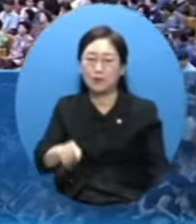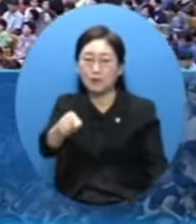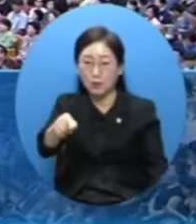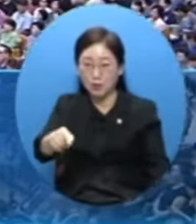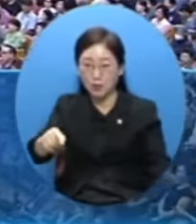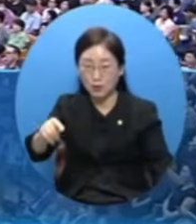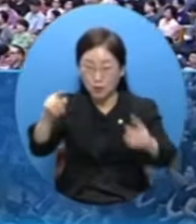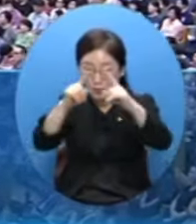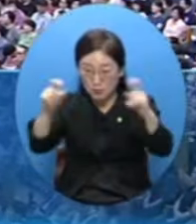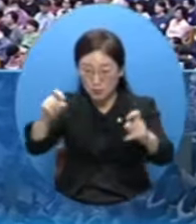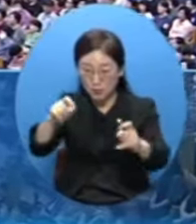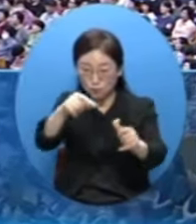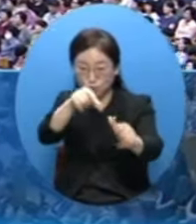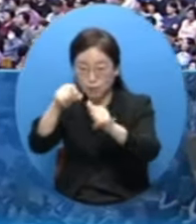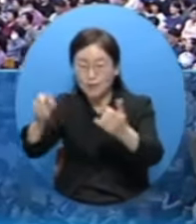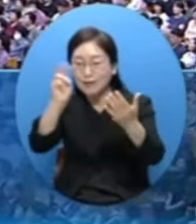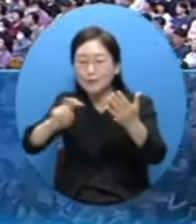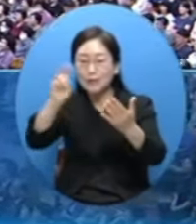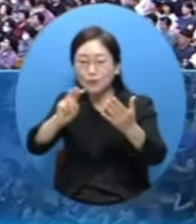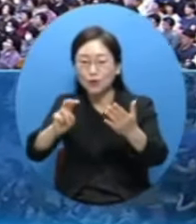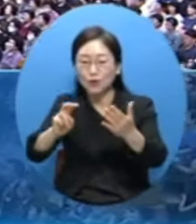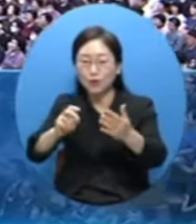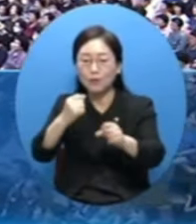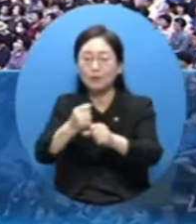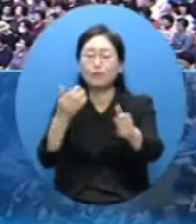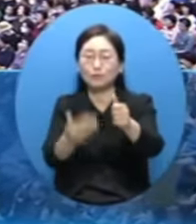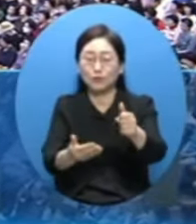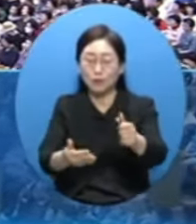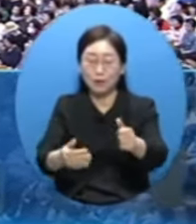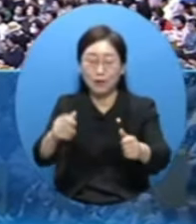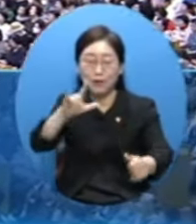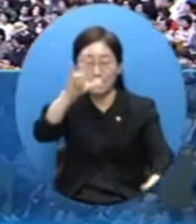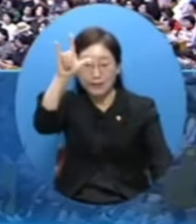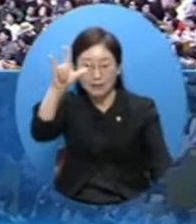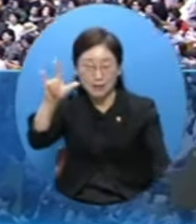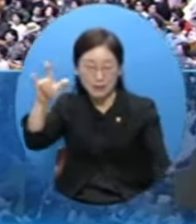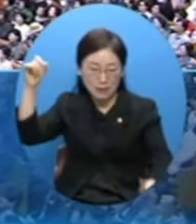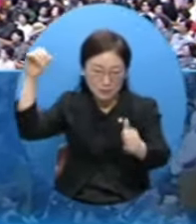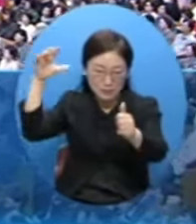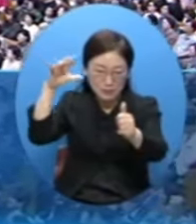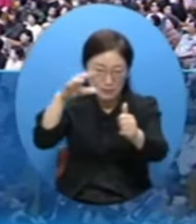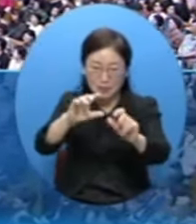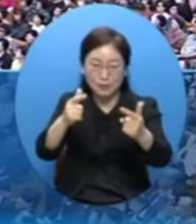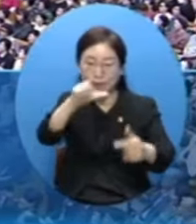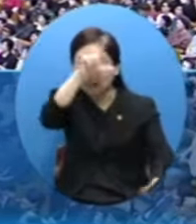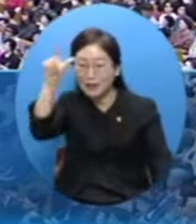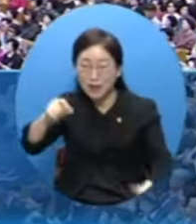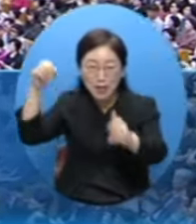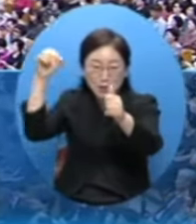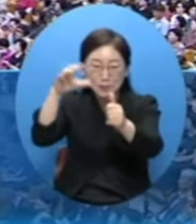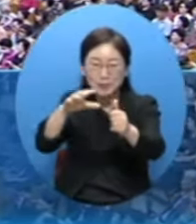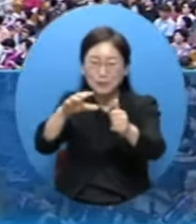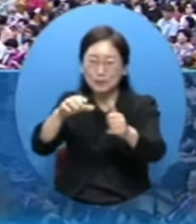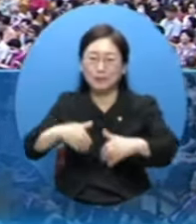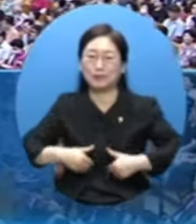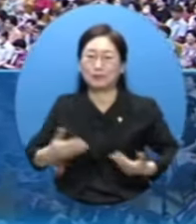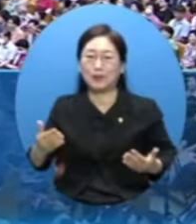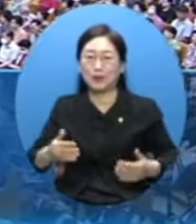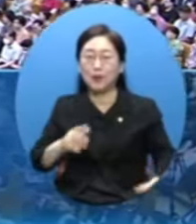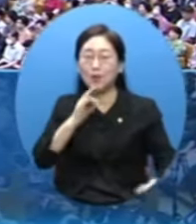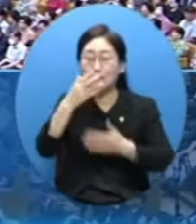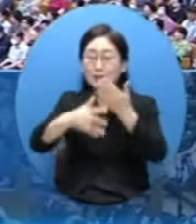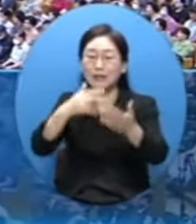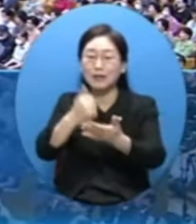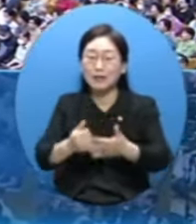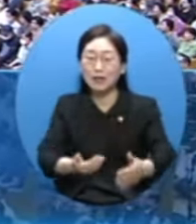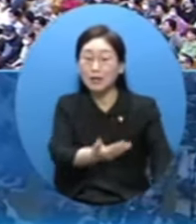구원이라 내 성물을 찬송이 부를 것이라 다시는 낮에 해가 내 빛이 되지 아니하며도 내게 빛을 비추지 않을 것이요 오직 야외가